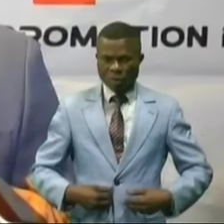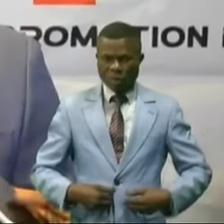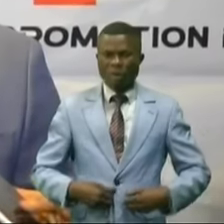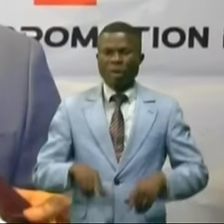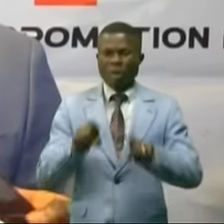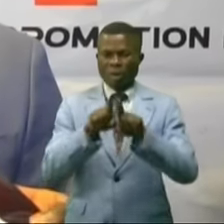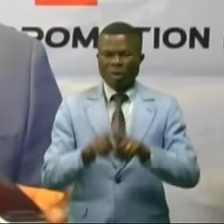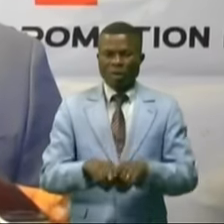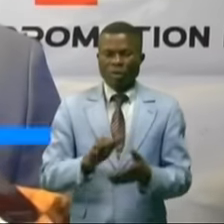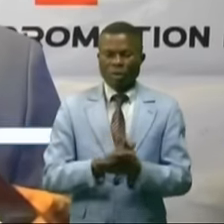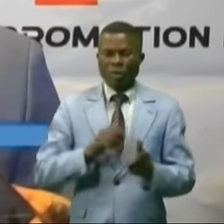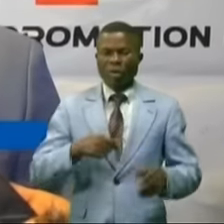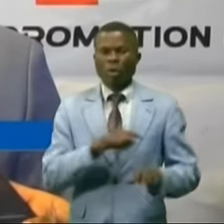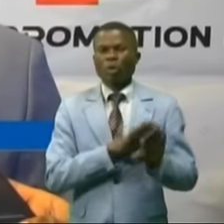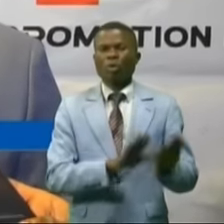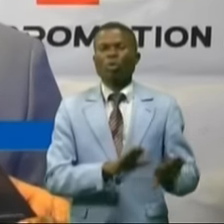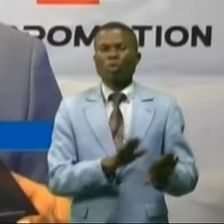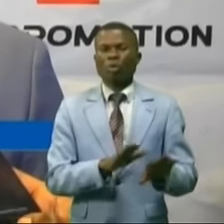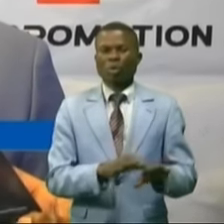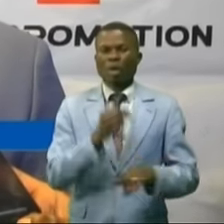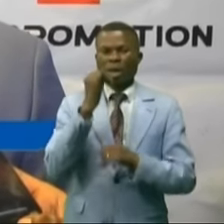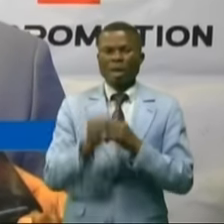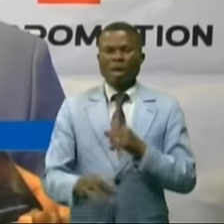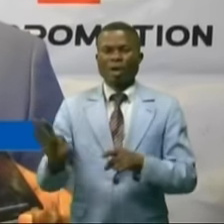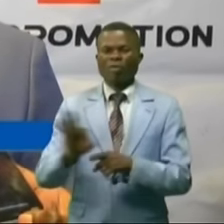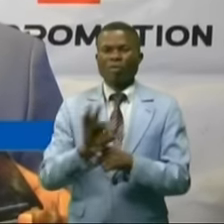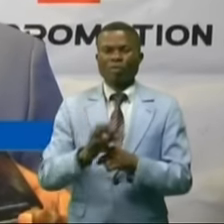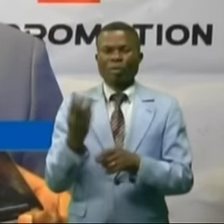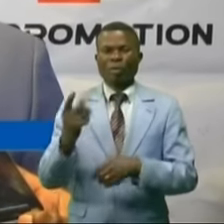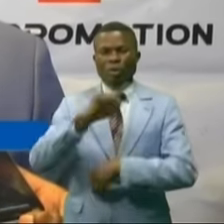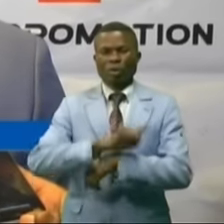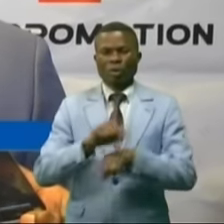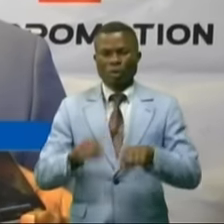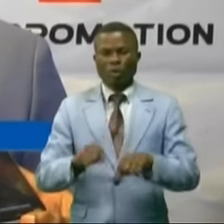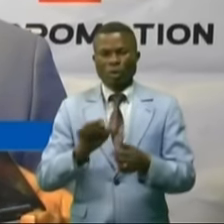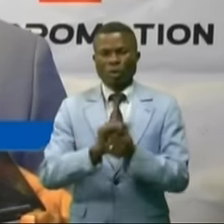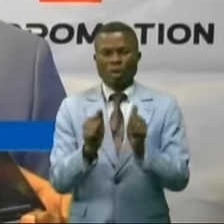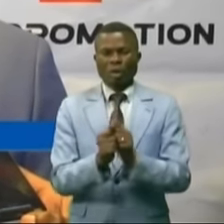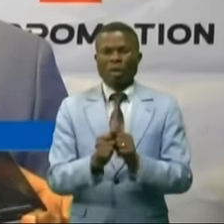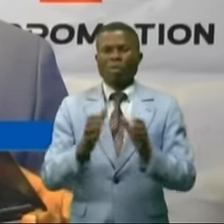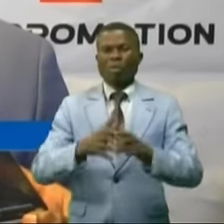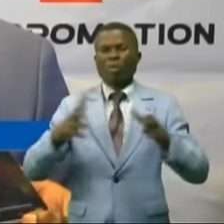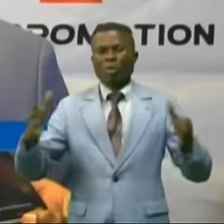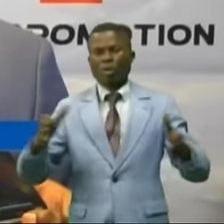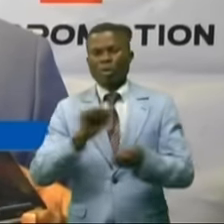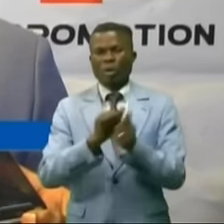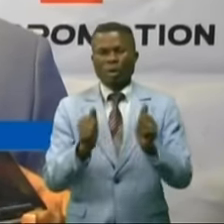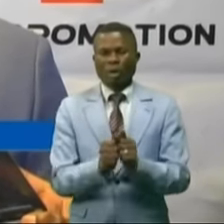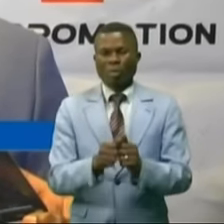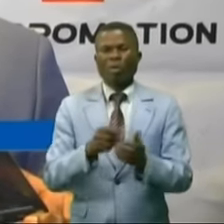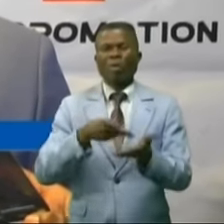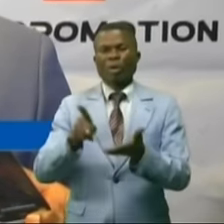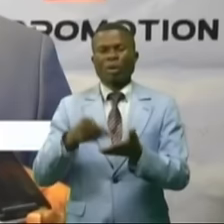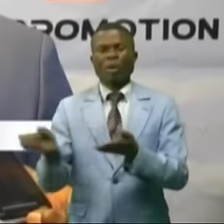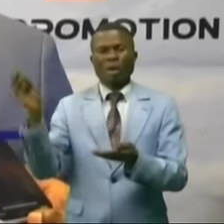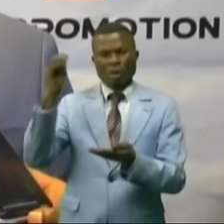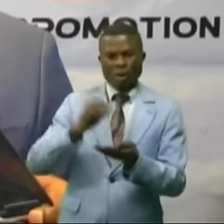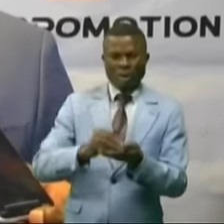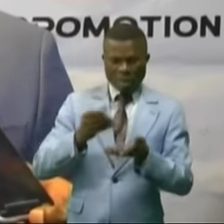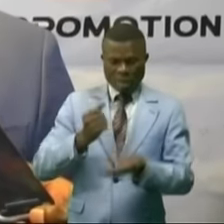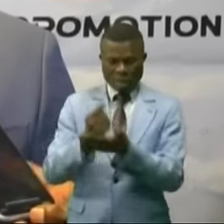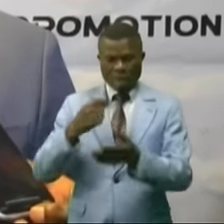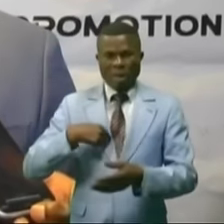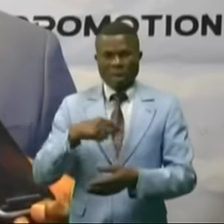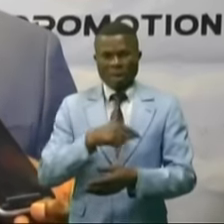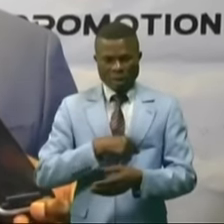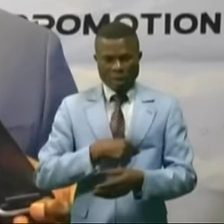Marius. Que nous attendons des évidences en termes de quantification, en termes de prix aussi, et pour nous permettre de